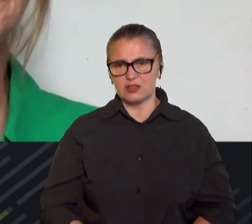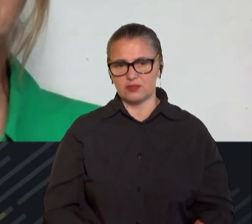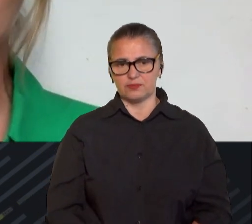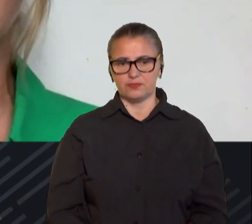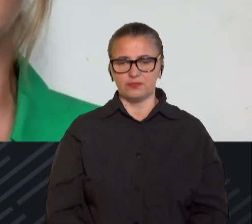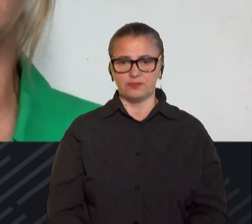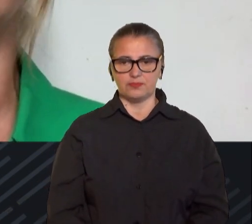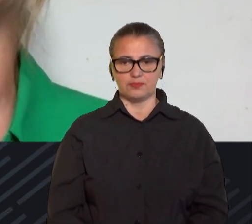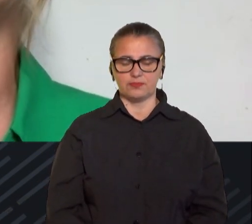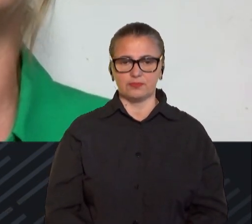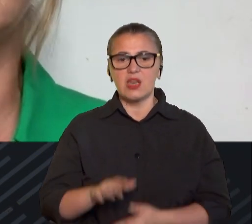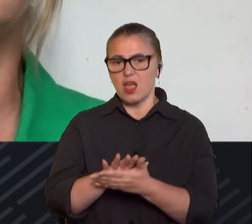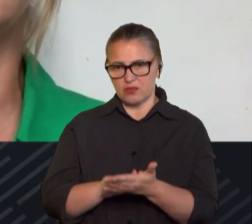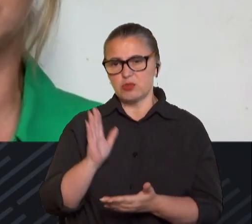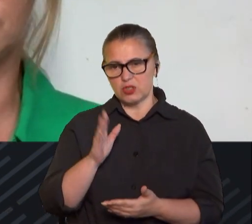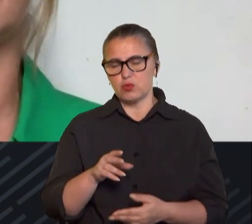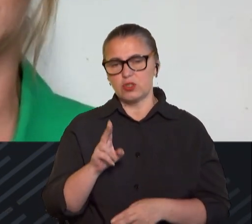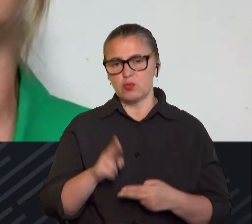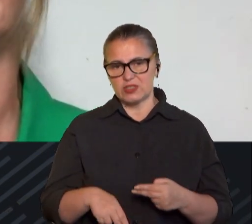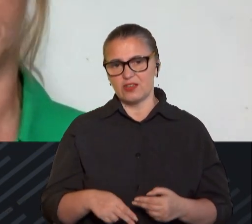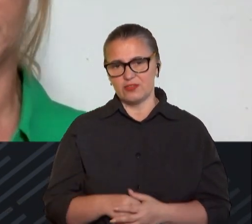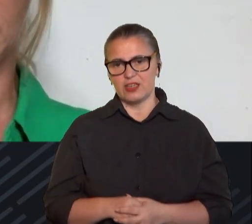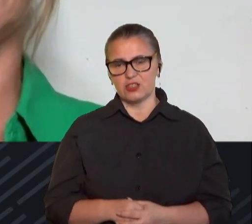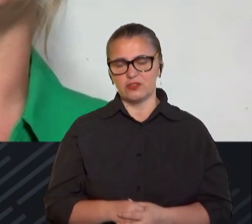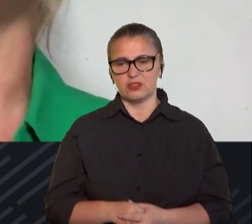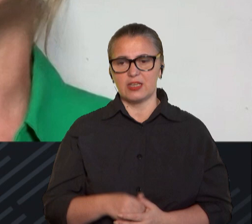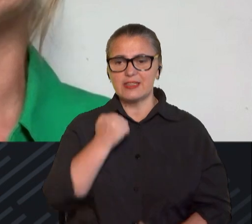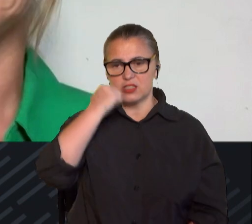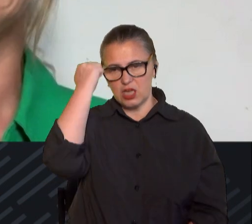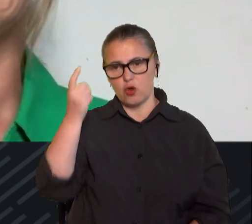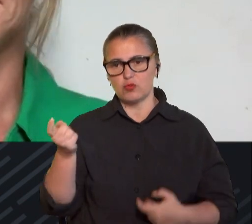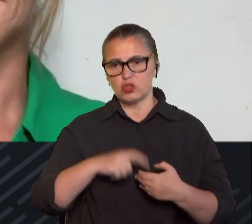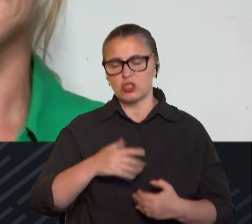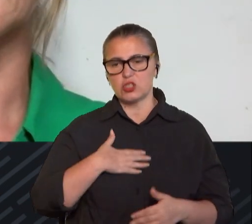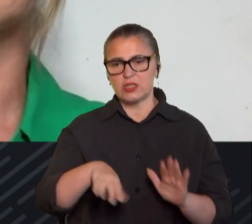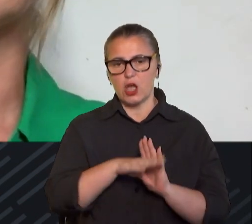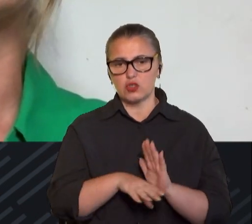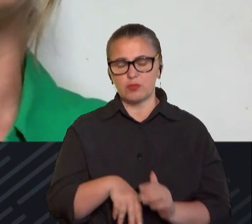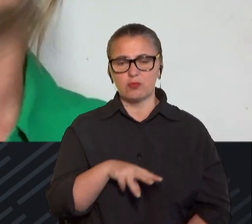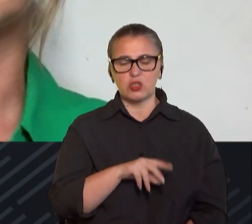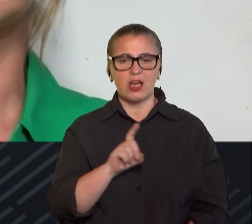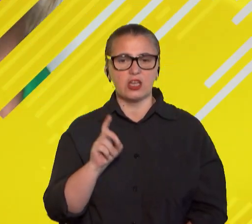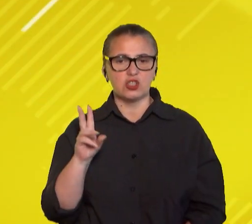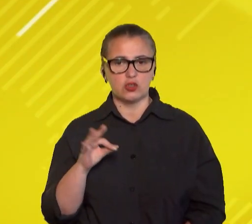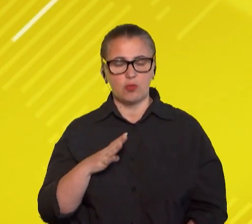тих... Маємо, на жаль, завершувати. Дякуємо дуже за те, що сьогодні долучилися до нашого ефіру. Мирослава Харченко була з нами на зв'язку.